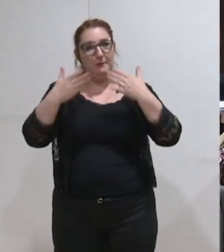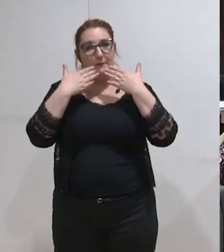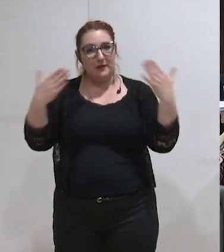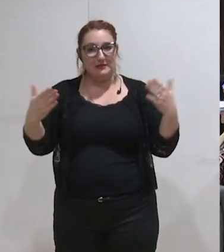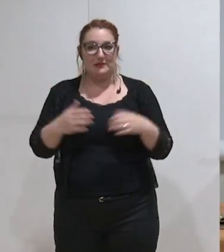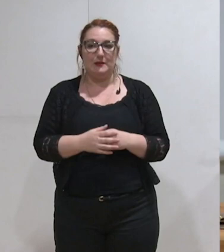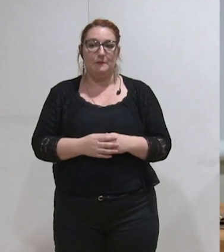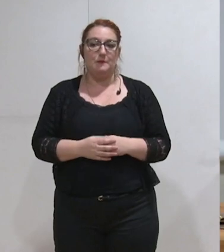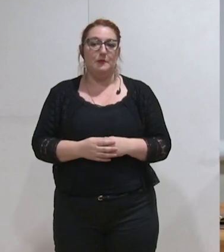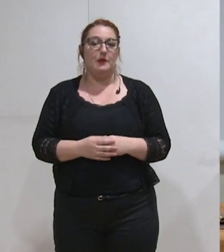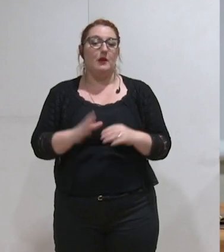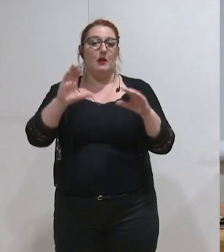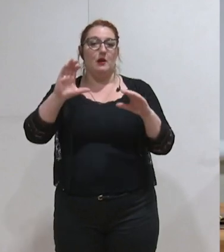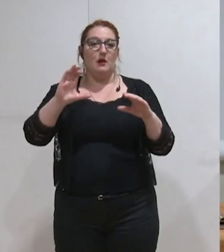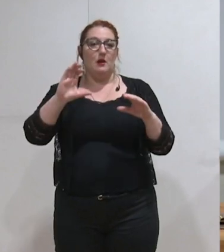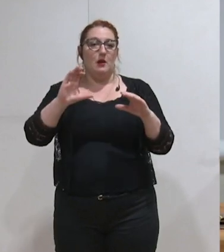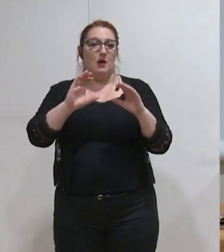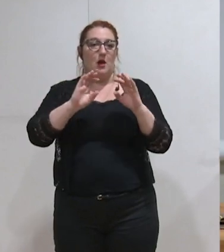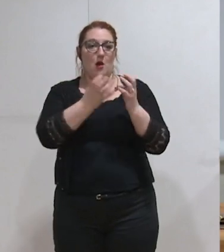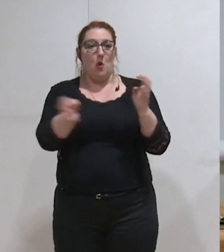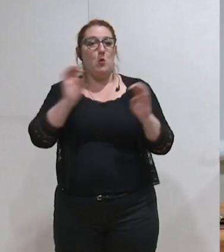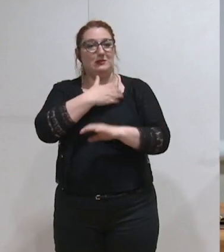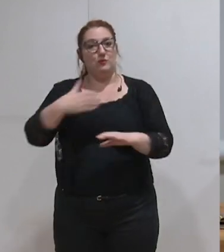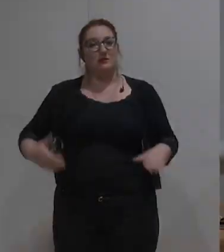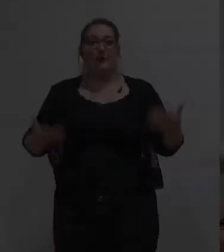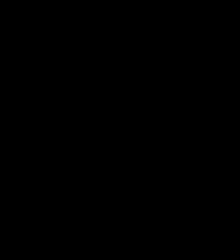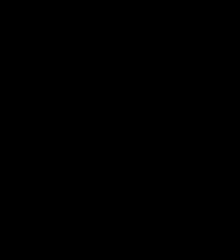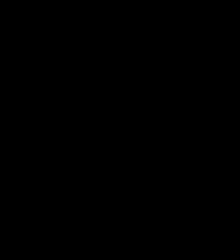cela termine notre conseil municipal bonne soirée à tous